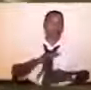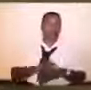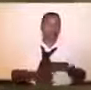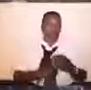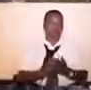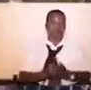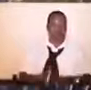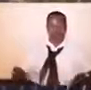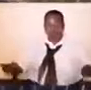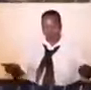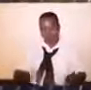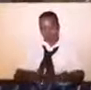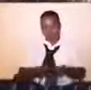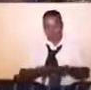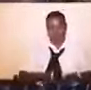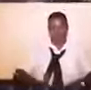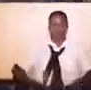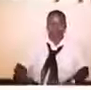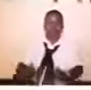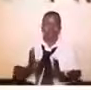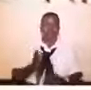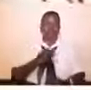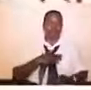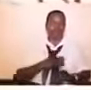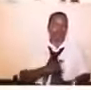mweo andi waba.